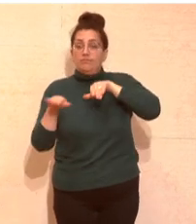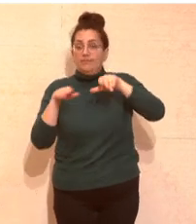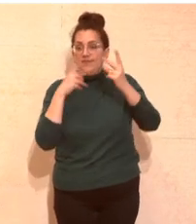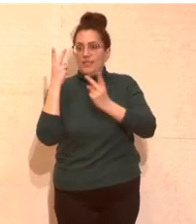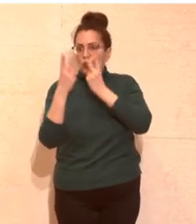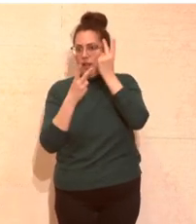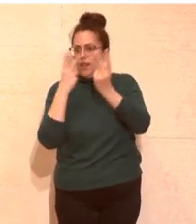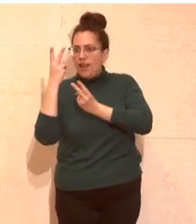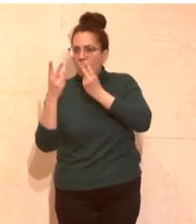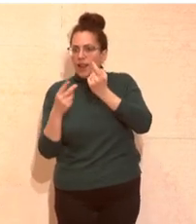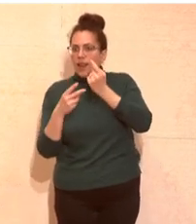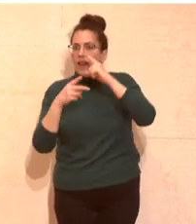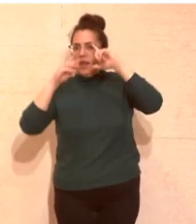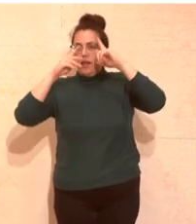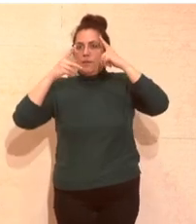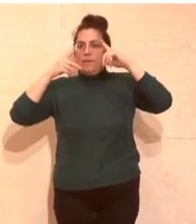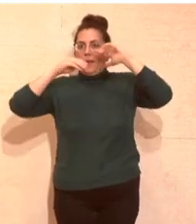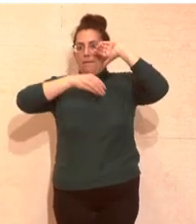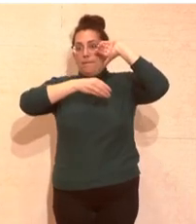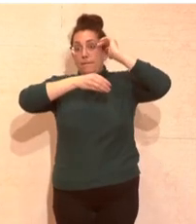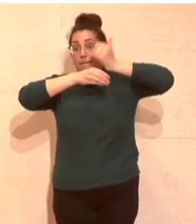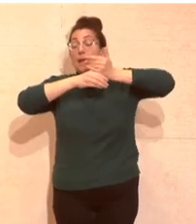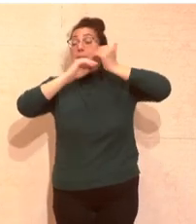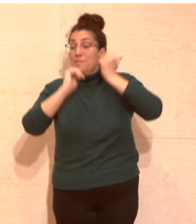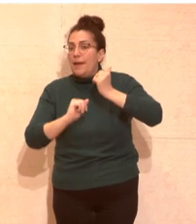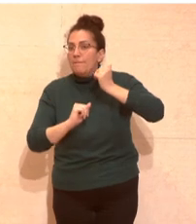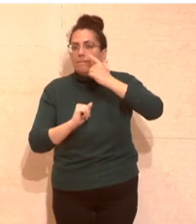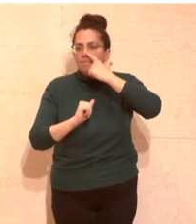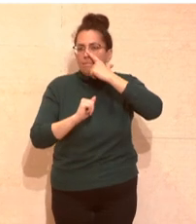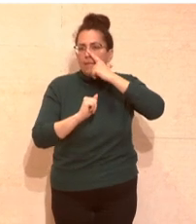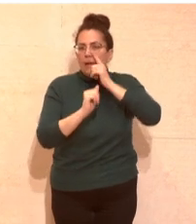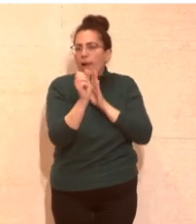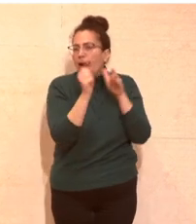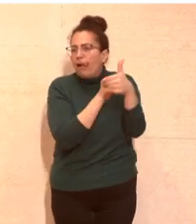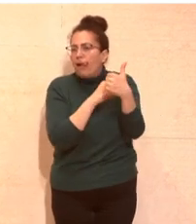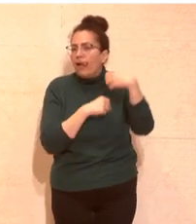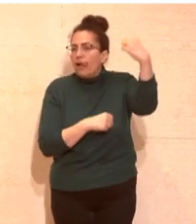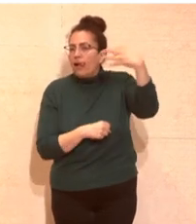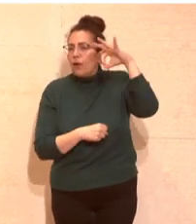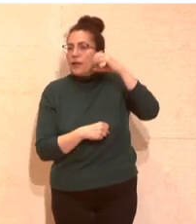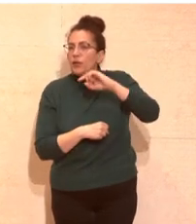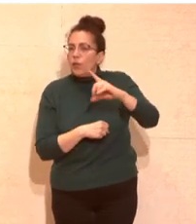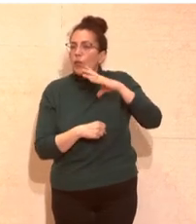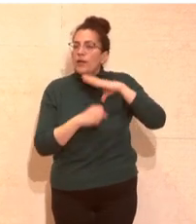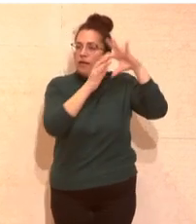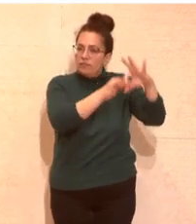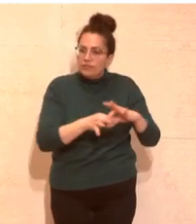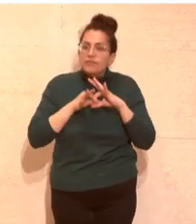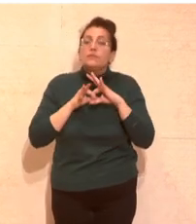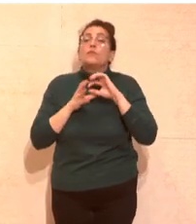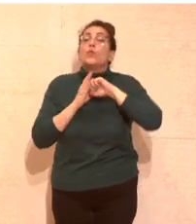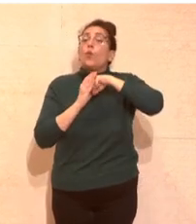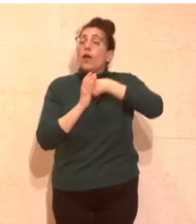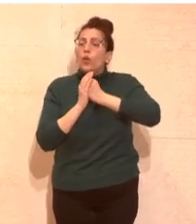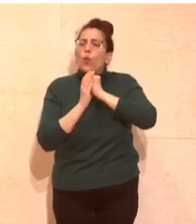va percevoir la lumière, des informations qui vont aller jusqu'à un noyau qui s'appelle le noyau suprachiasmatique qui